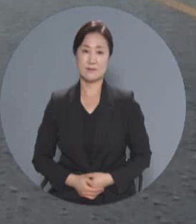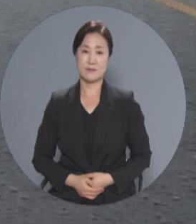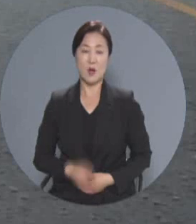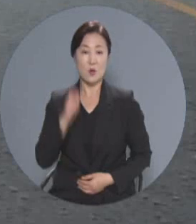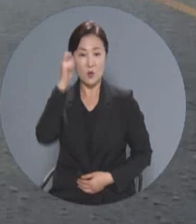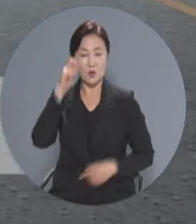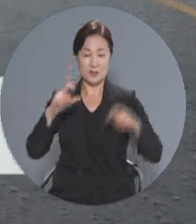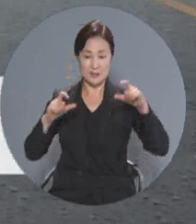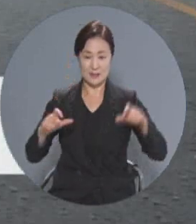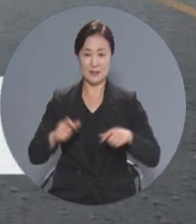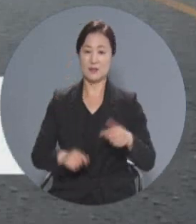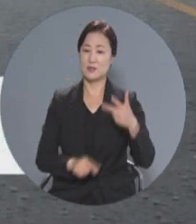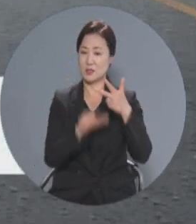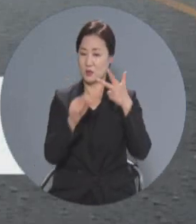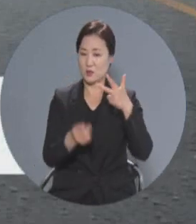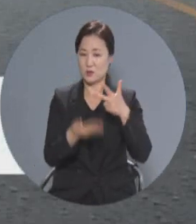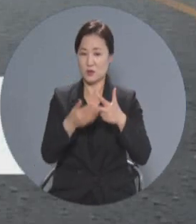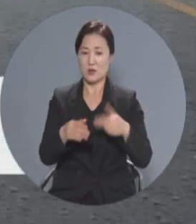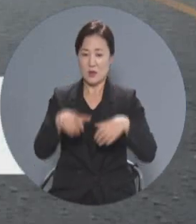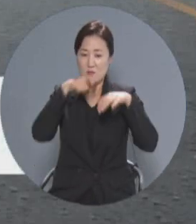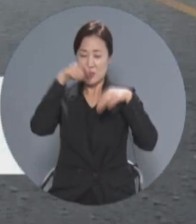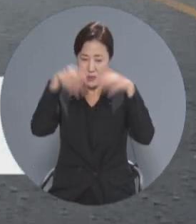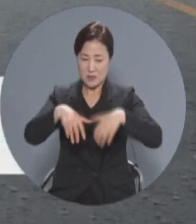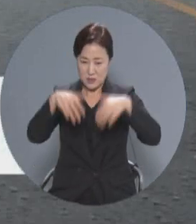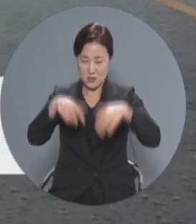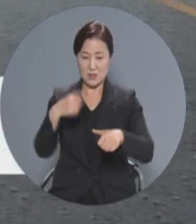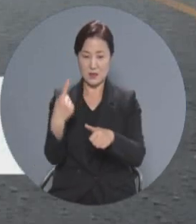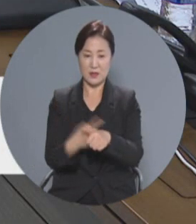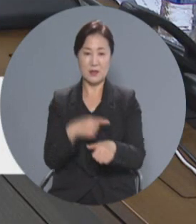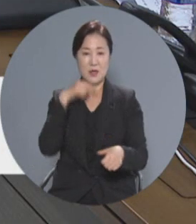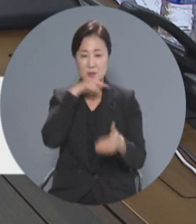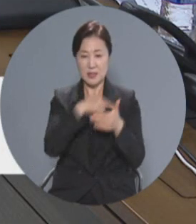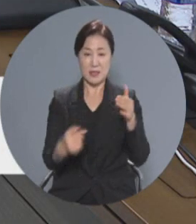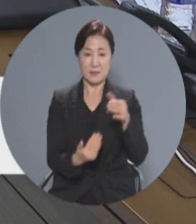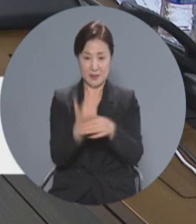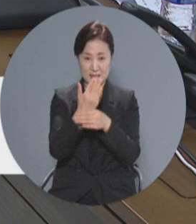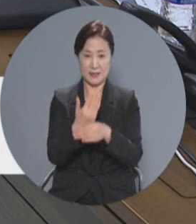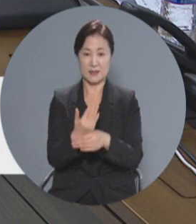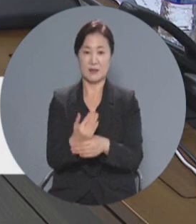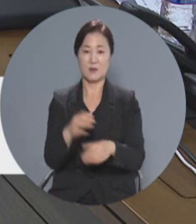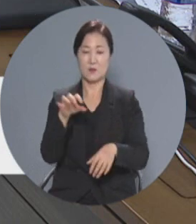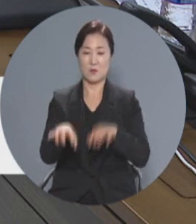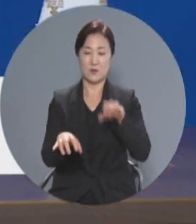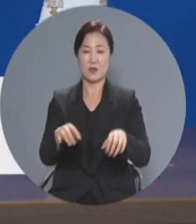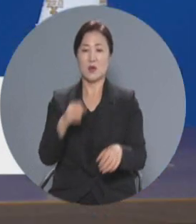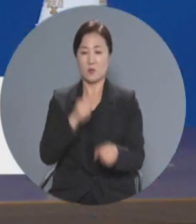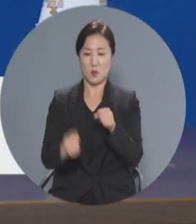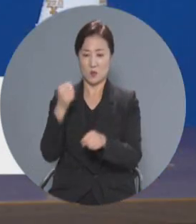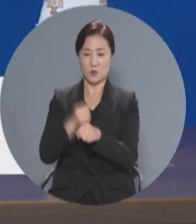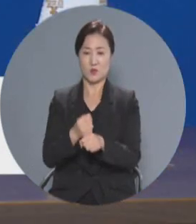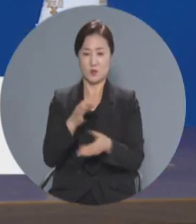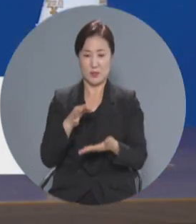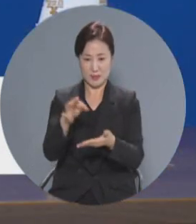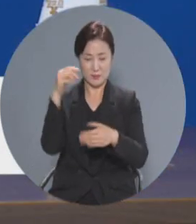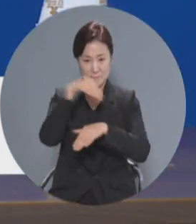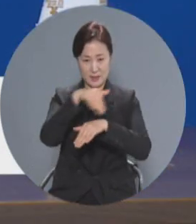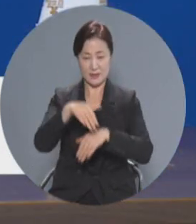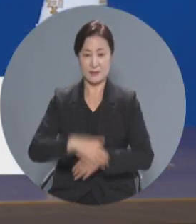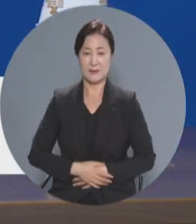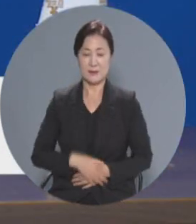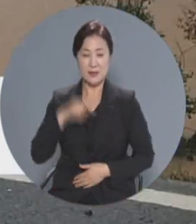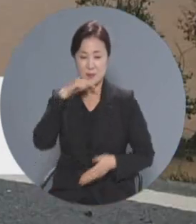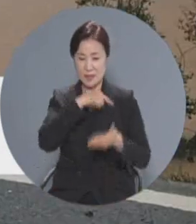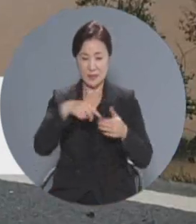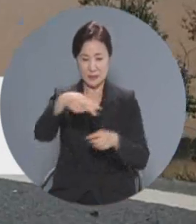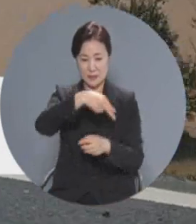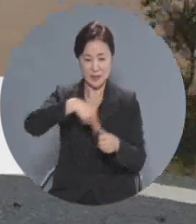고흥군이 지난 7월 초 집중호우로 피해를 받은 농작물에 대한 복구비를 지원합니다. 고흥군은 지난 20일까지 피해 상황을